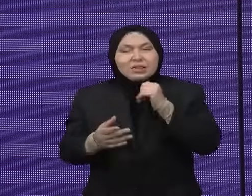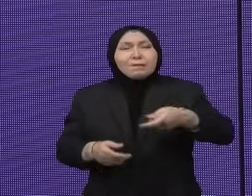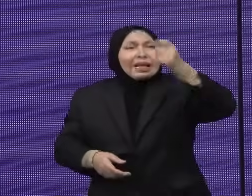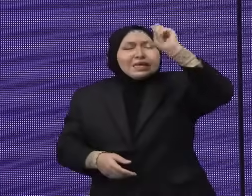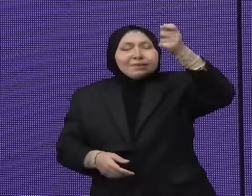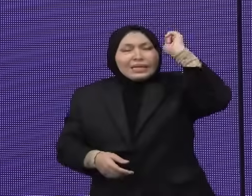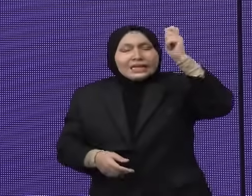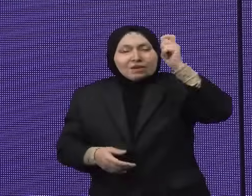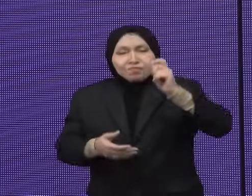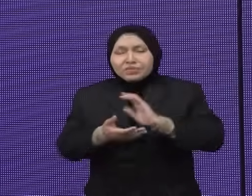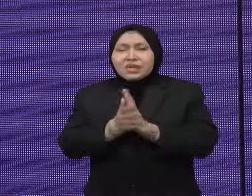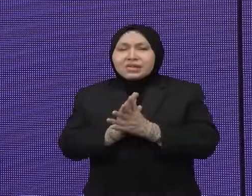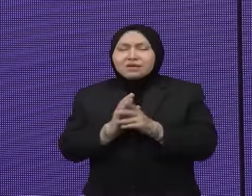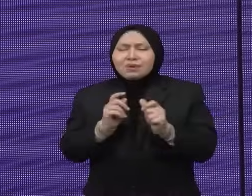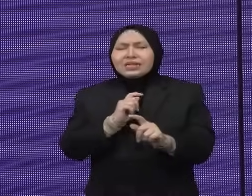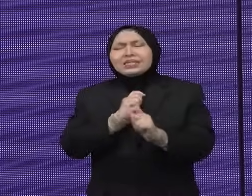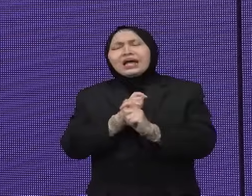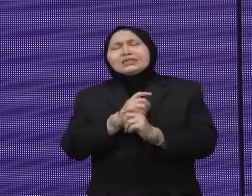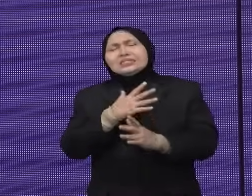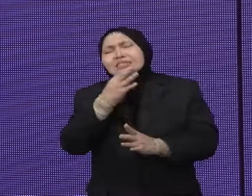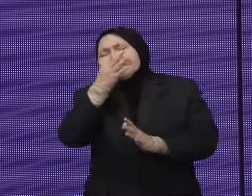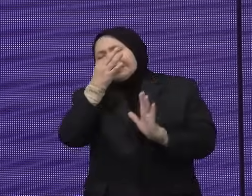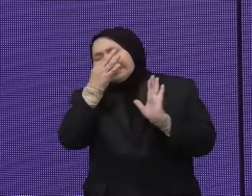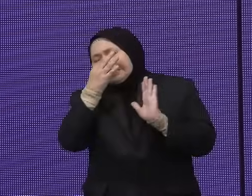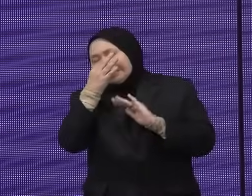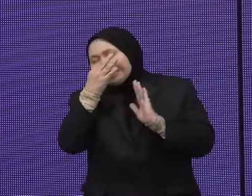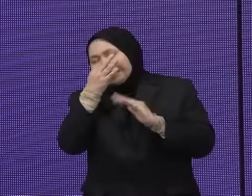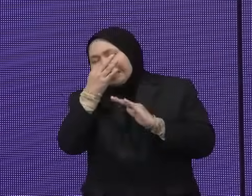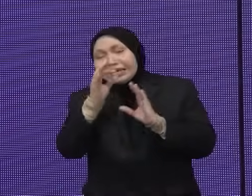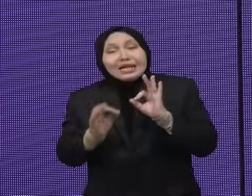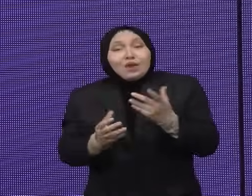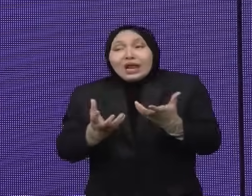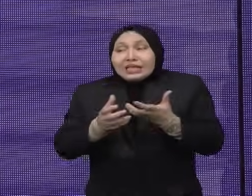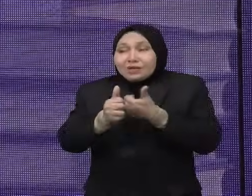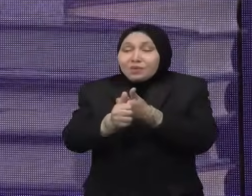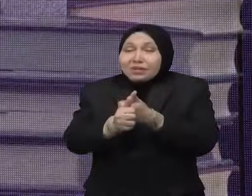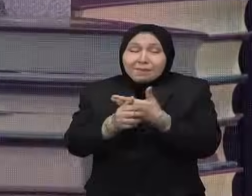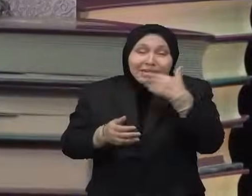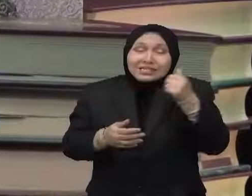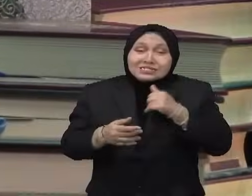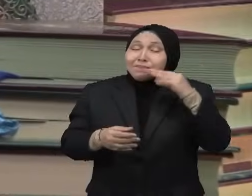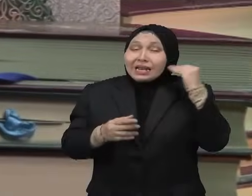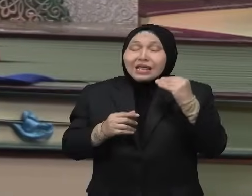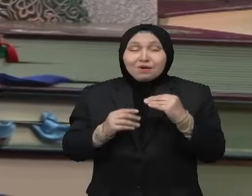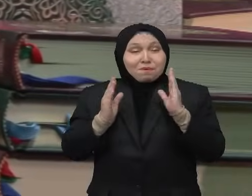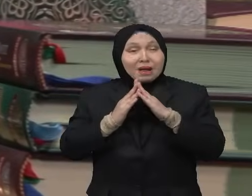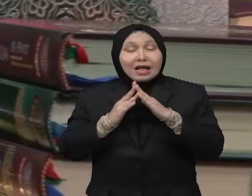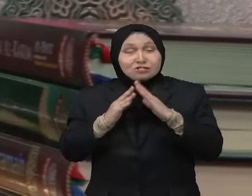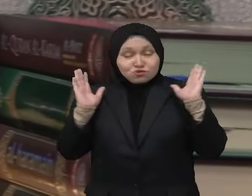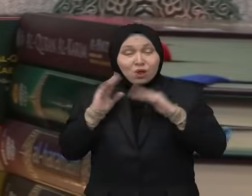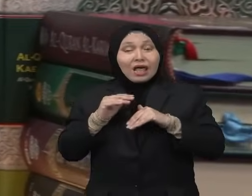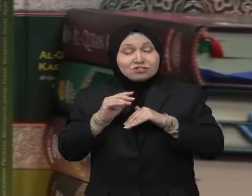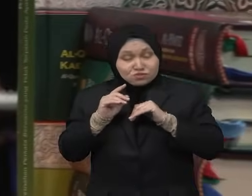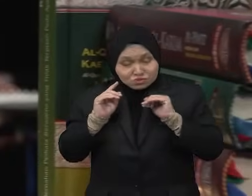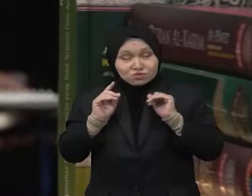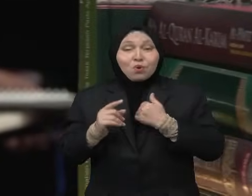mandi ke apa ke, boleh tahan dia punya bau dia. Ha kan, kalau nak ikut kan, baik saya balik rumah saya semayang seorang-seorang berbanding dengan semayang